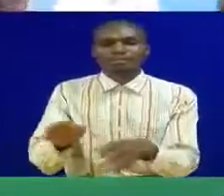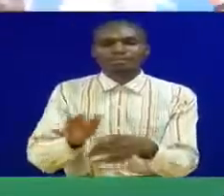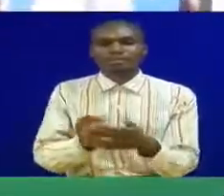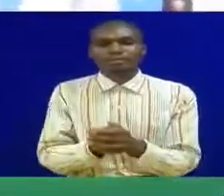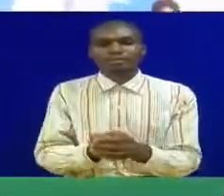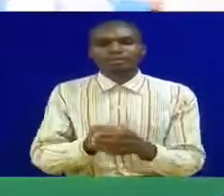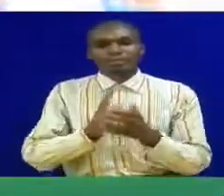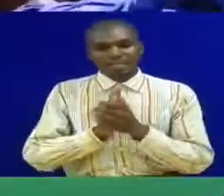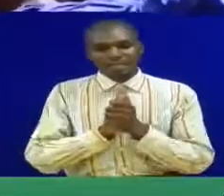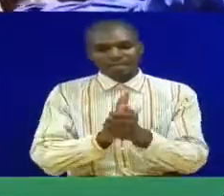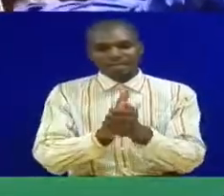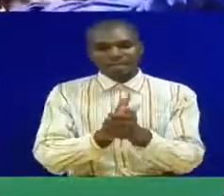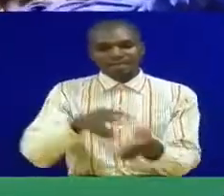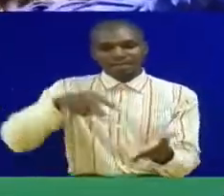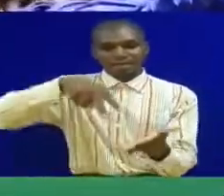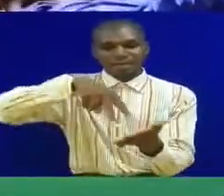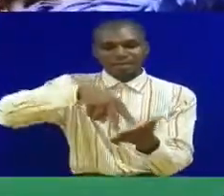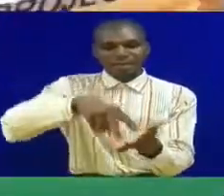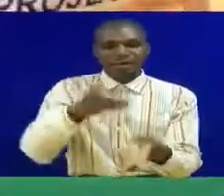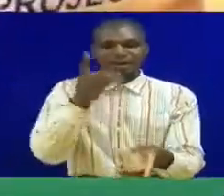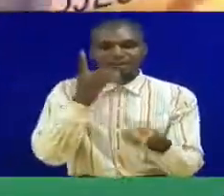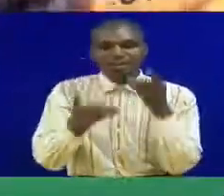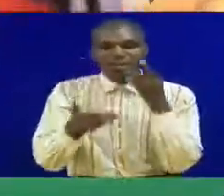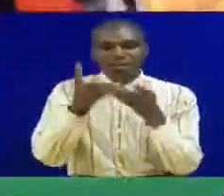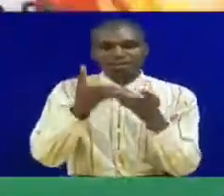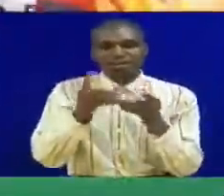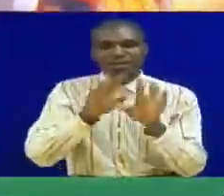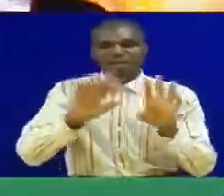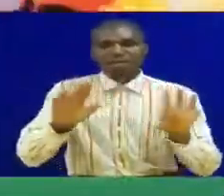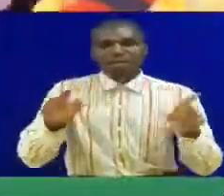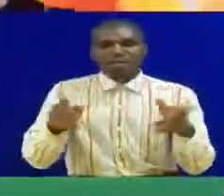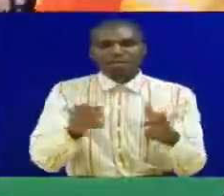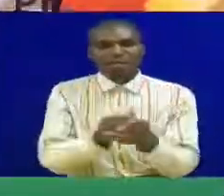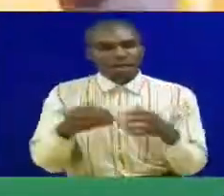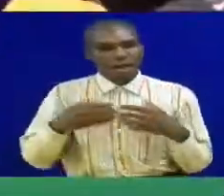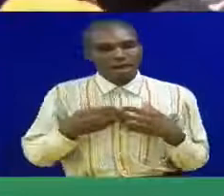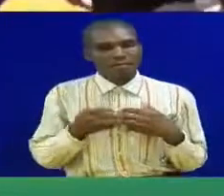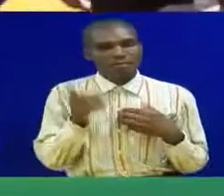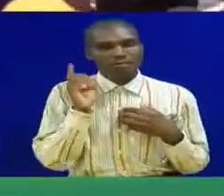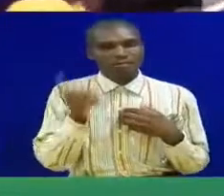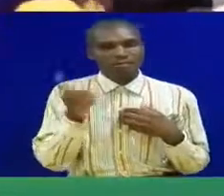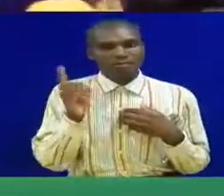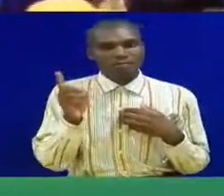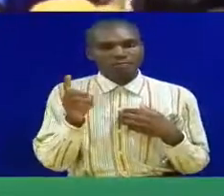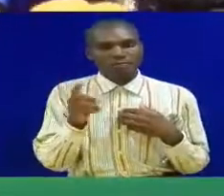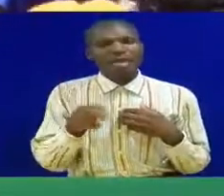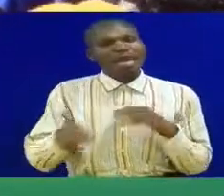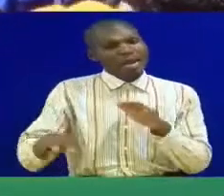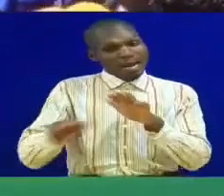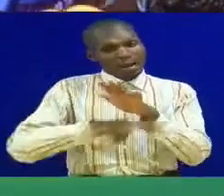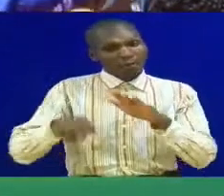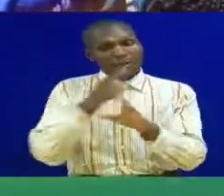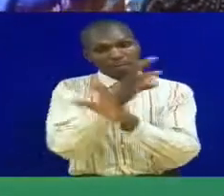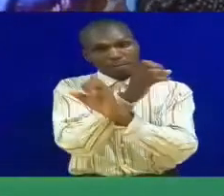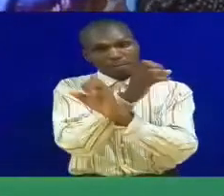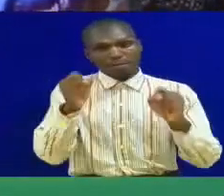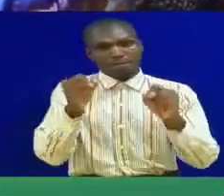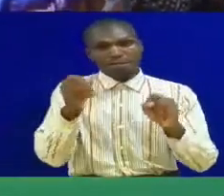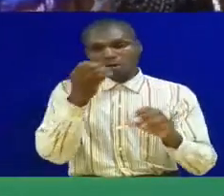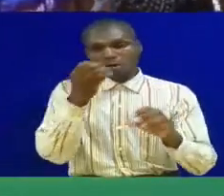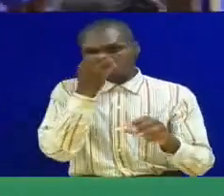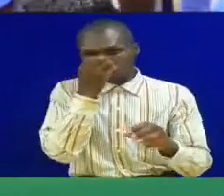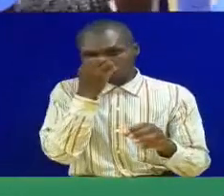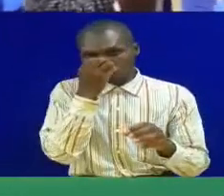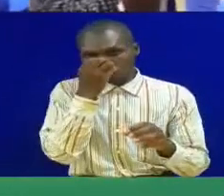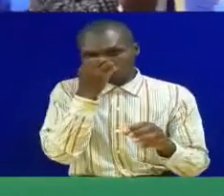Abarai batene na kukwana ase omusangereka noyo mbamochia omokonyi bomurai wense Dr. William Ruto ase